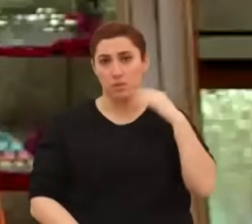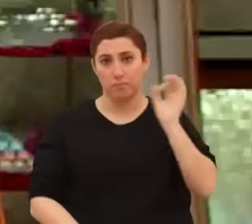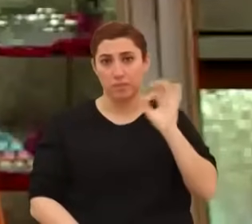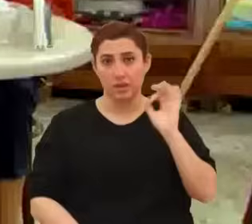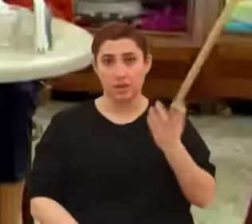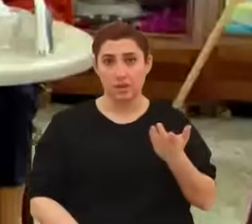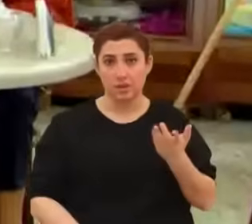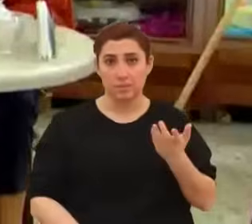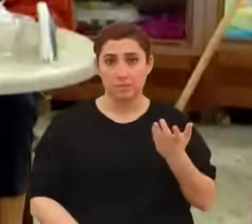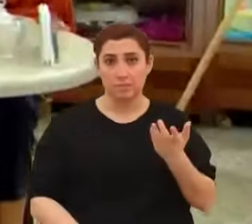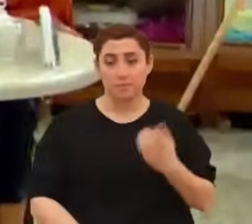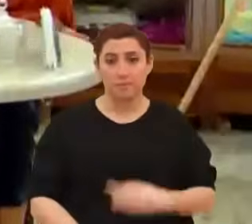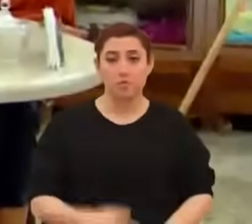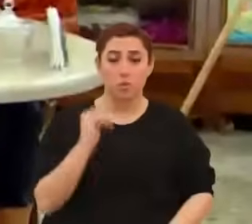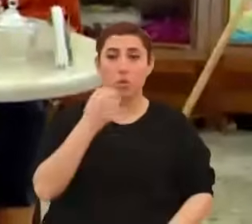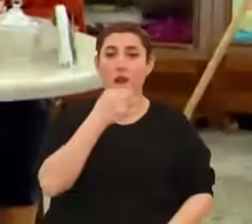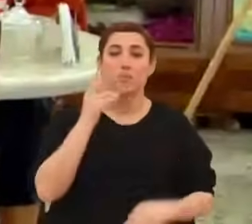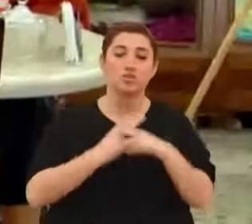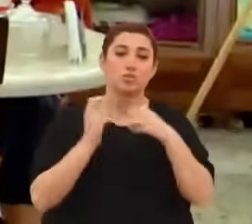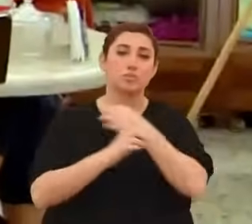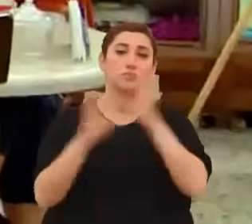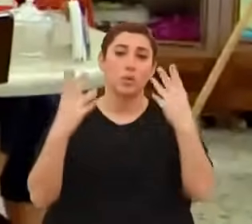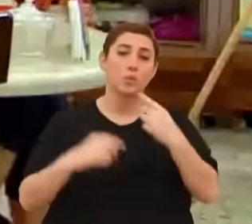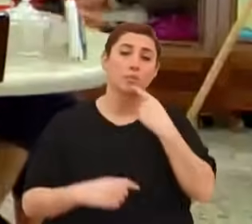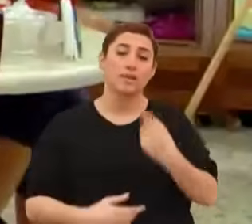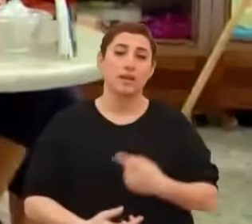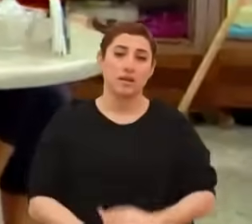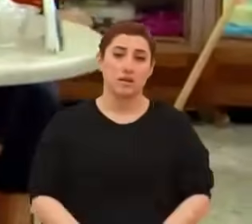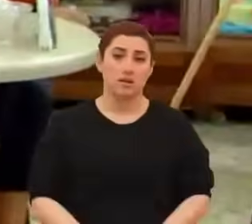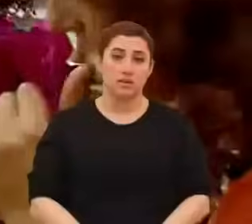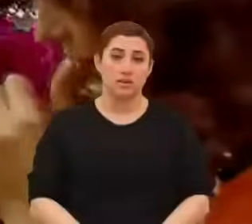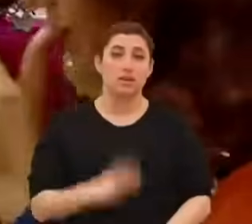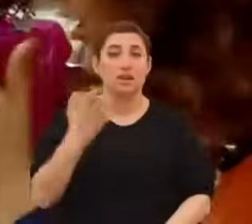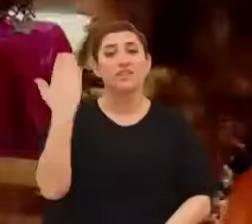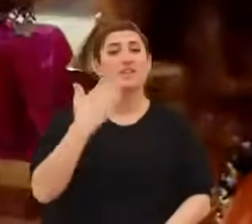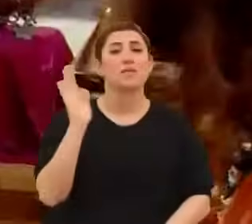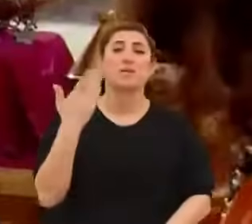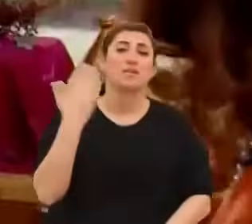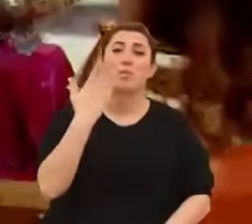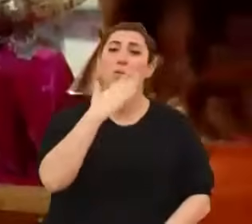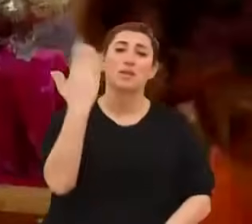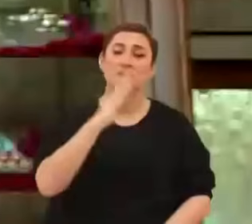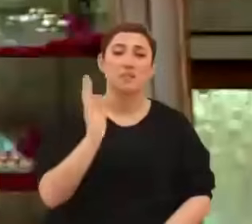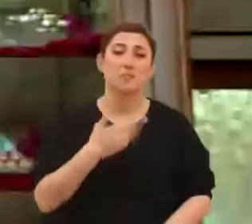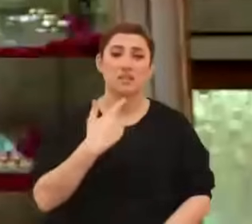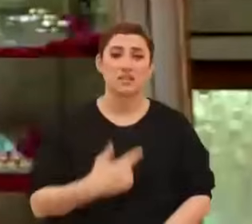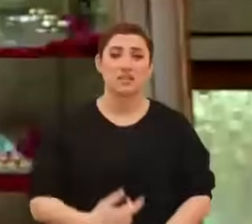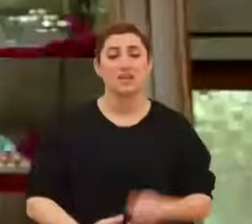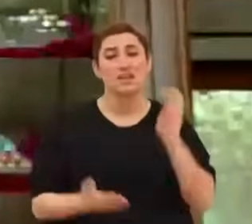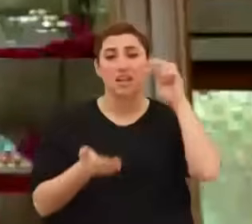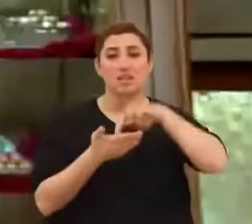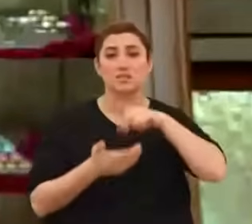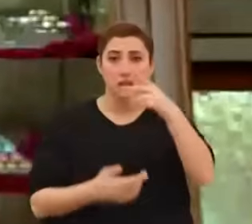Yani kötü haber tez yayılır derler. Üf. Hadi gidelim ya. Hadi gidelim, okula gidelim. Hadi.